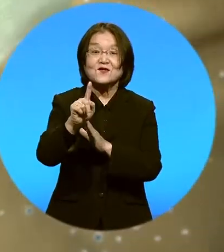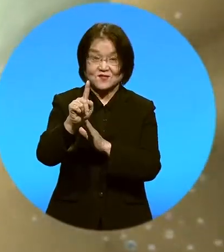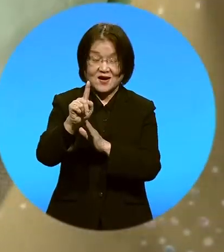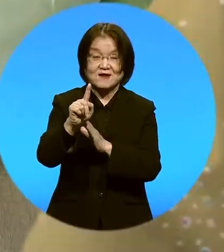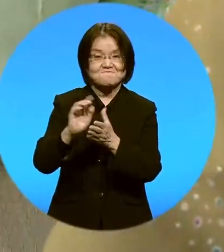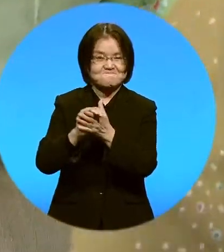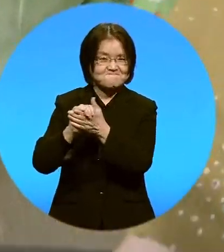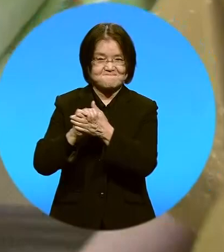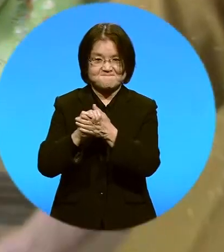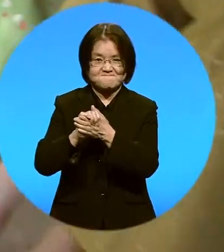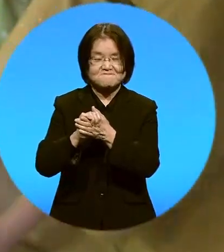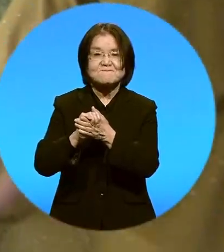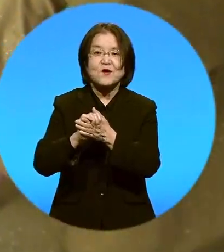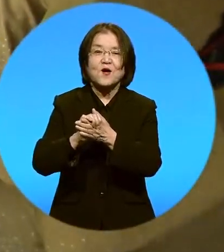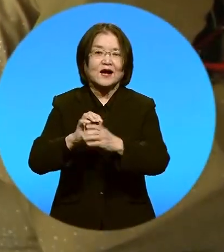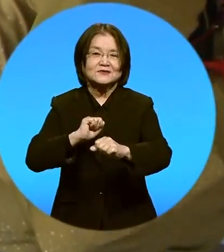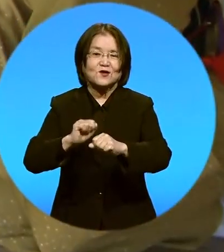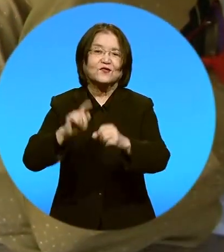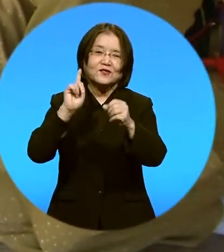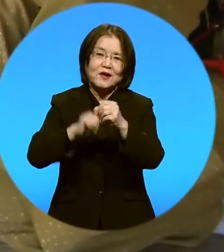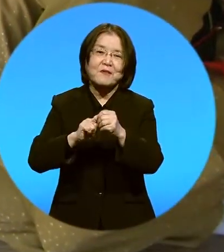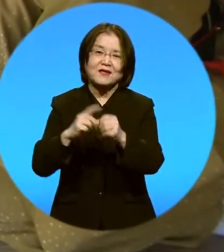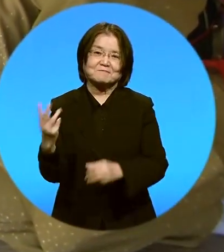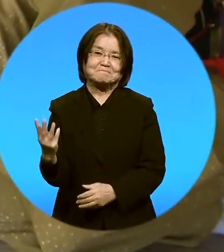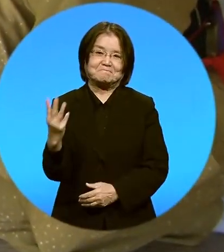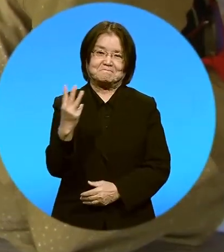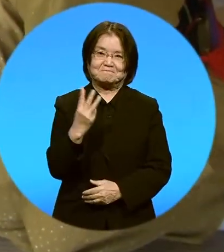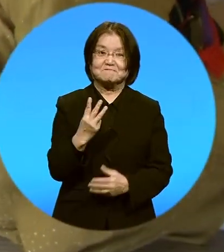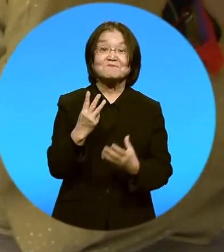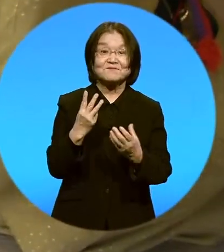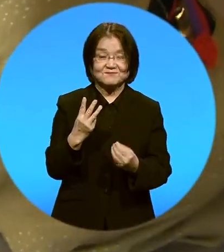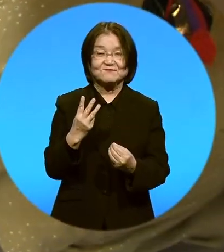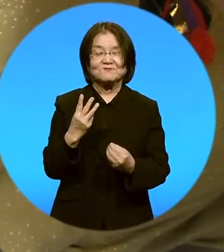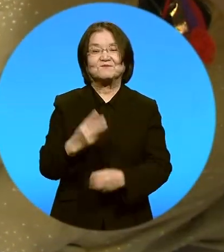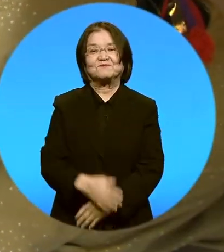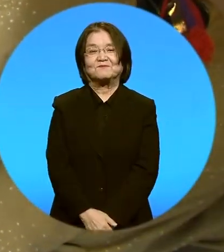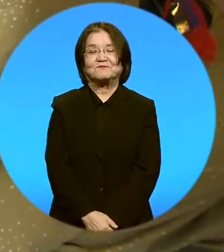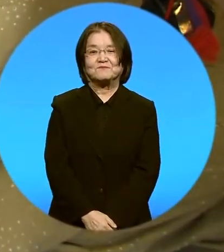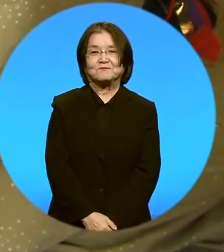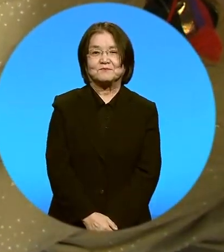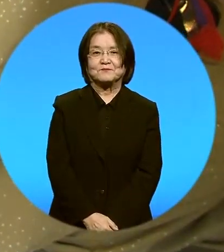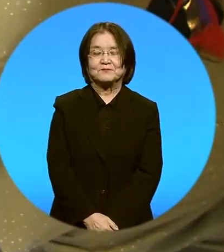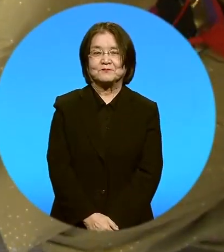活動の一環として種子島を訪れました。 Here you are。